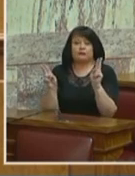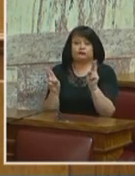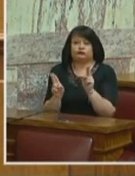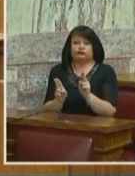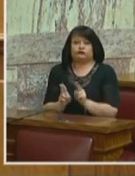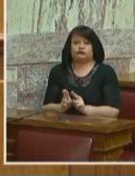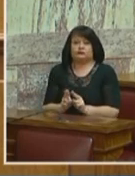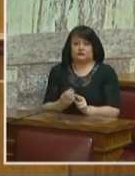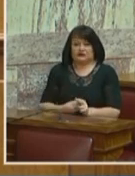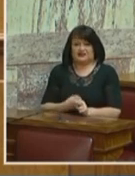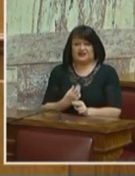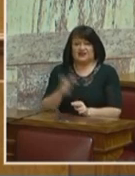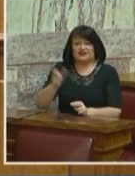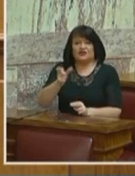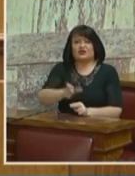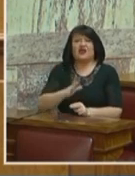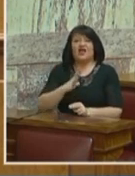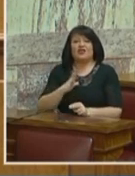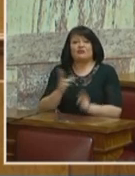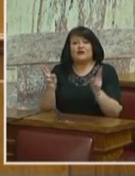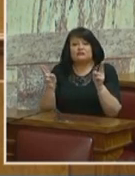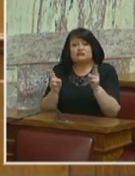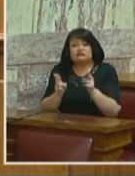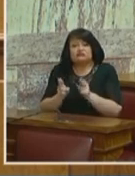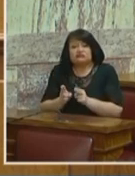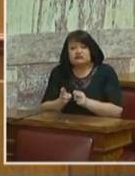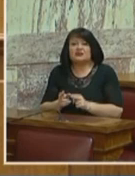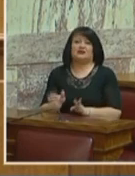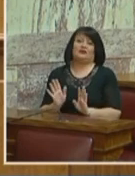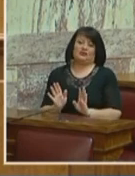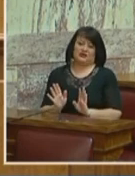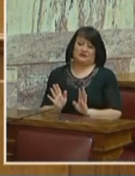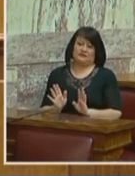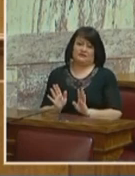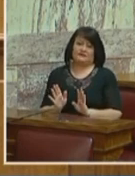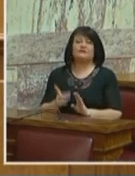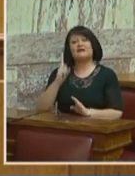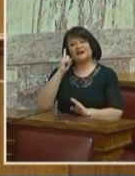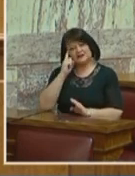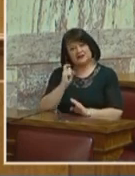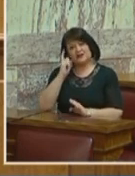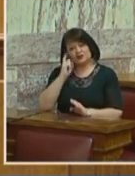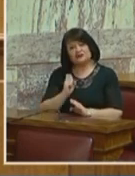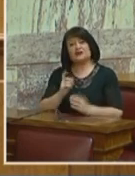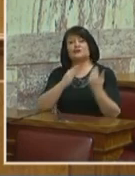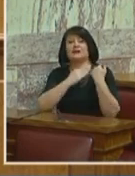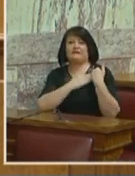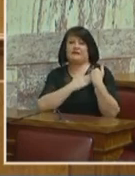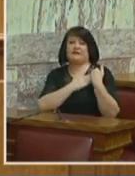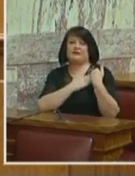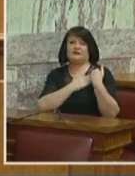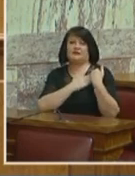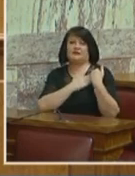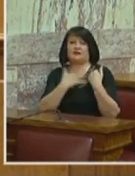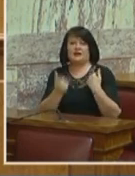ότι μικραίνουν και πολλοί συμπολίτες μας. Έχω πλήρη επίγνωση της ευθύνης να ηγούμε σήμερα